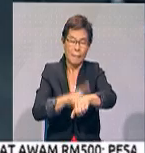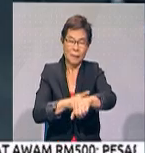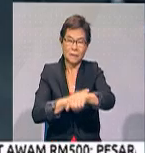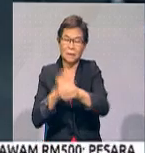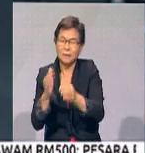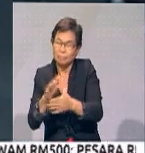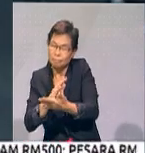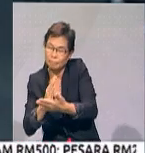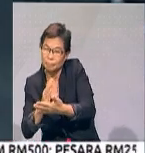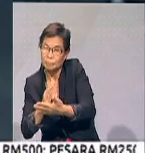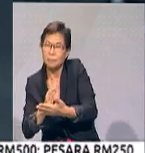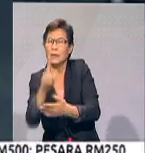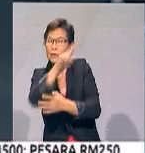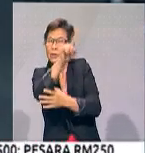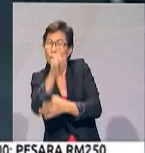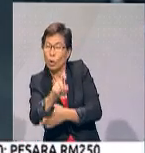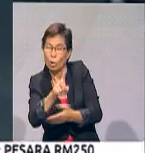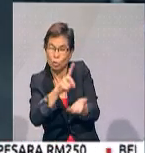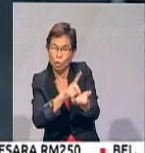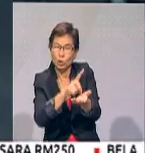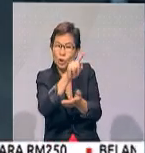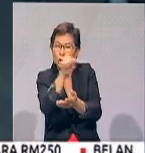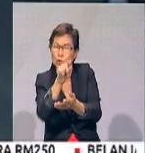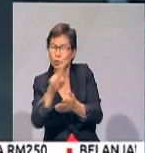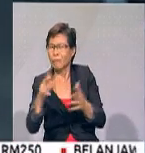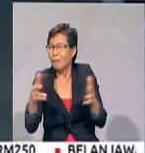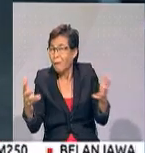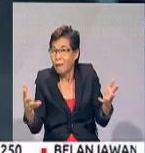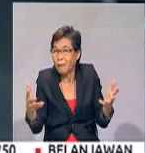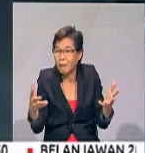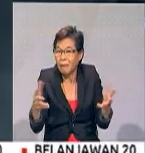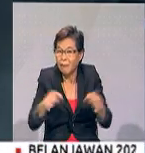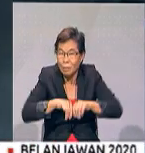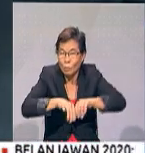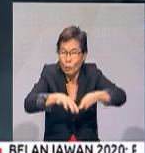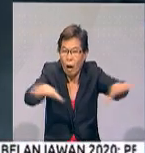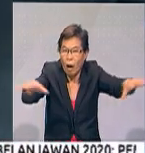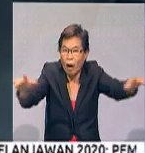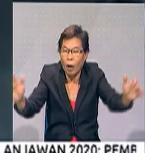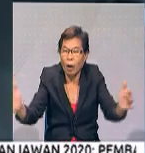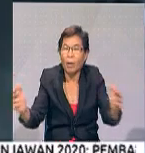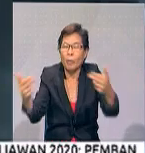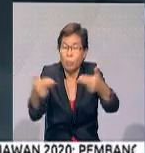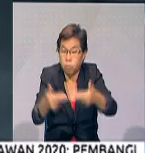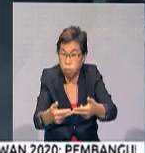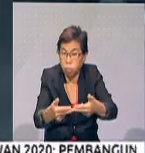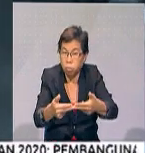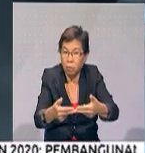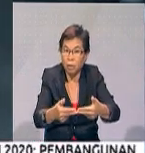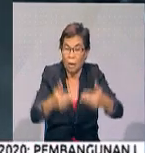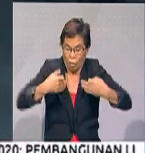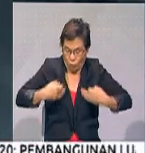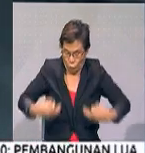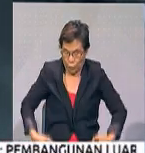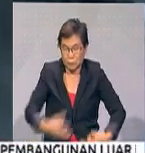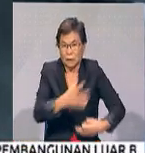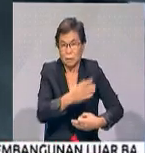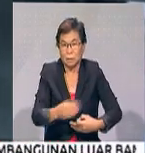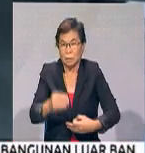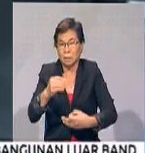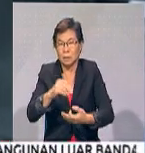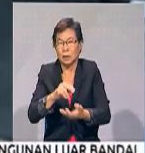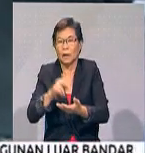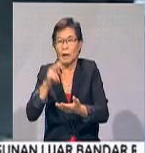sederhana. Persoalannya, Dr. Zul, sejauh mana rangkaian kesalinghubungan dari aspek fizikal dan juga